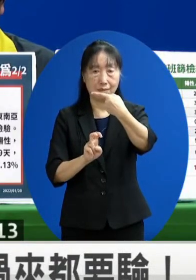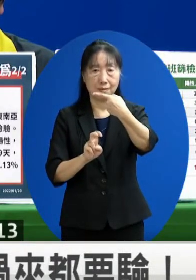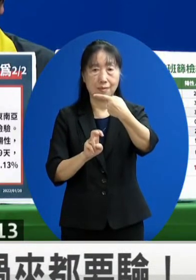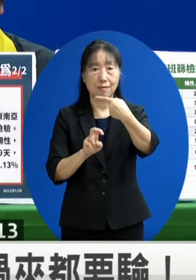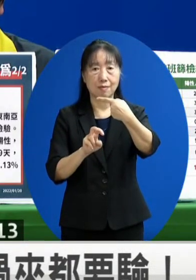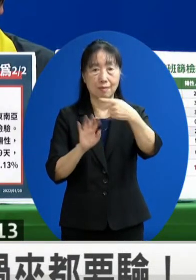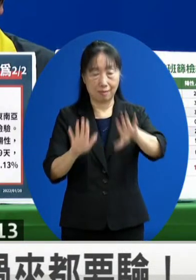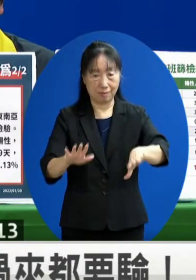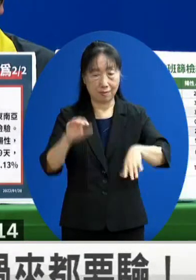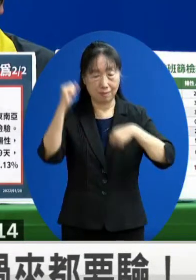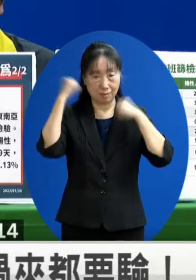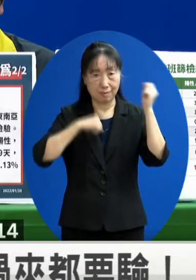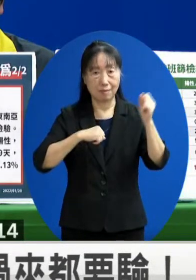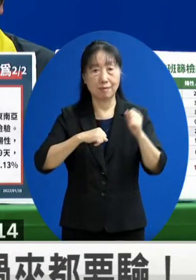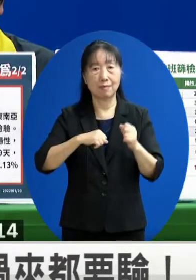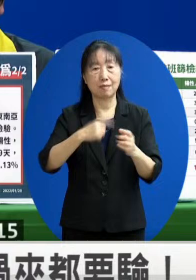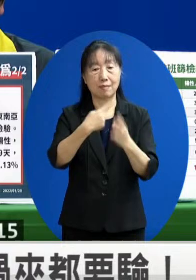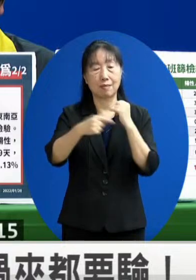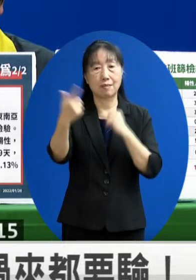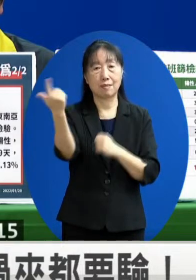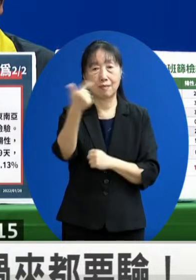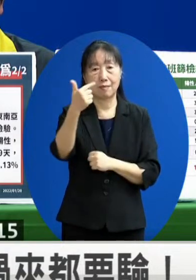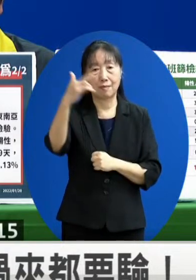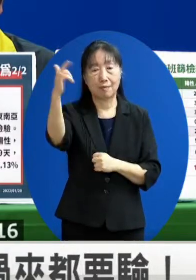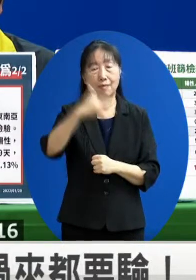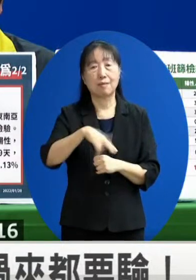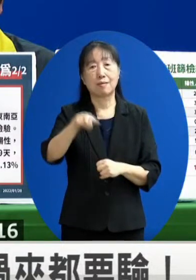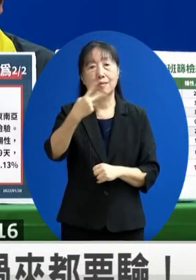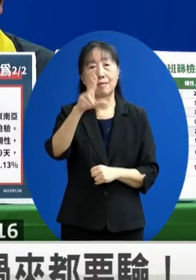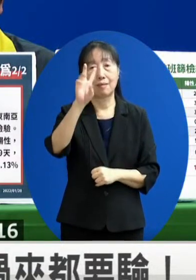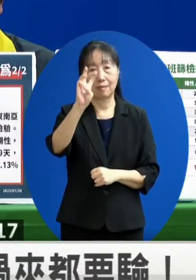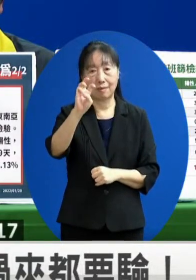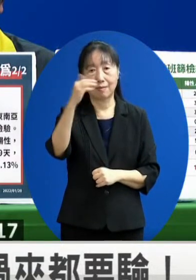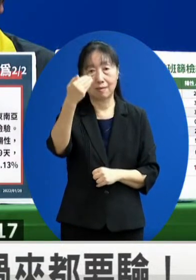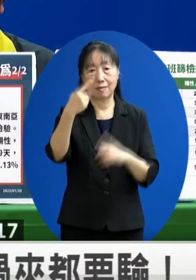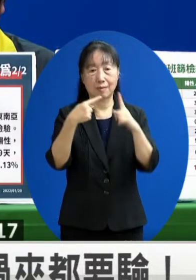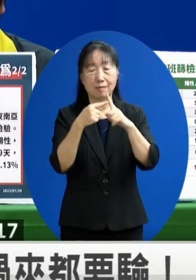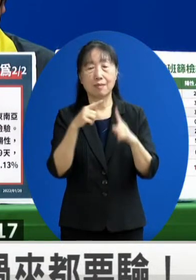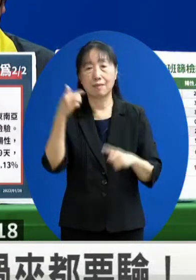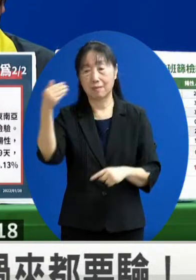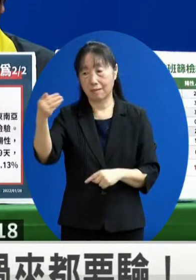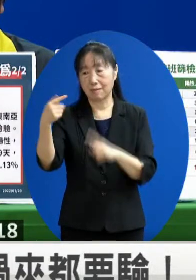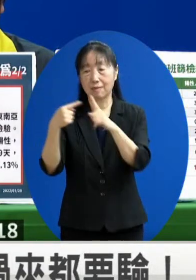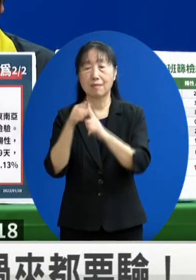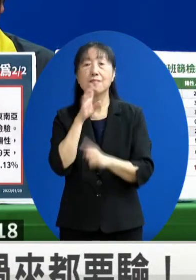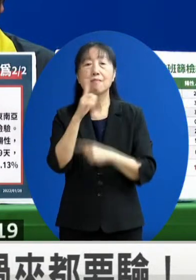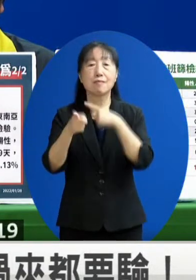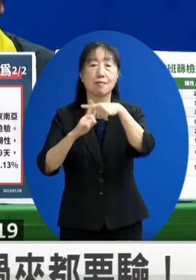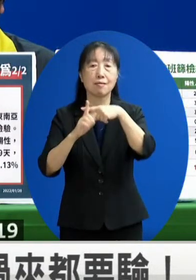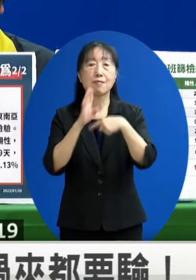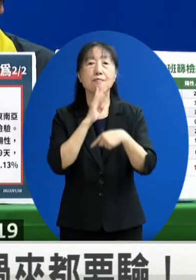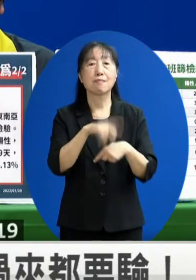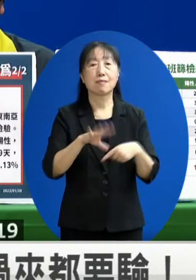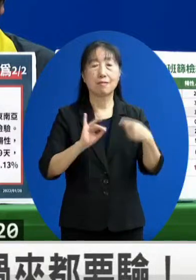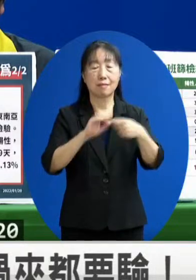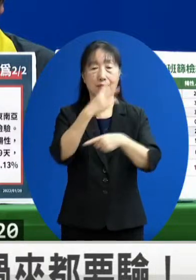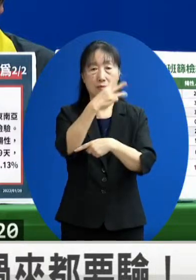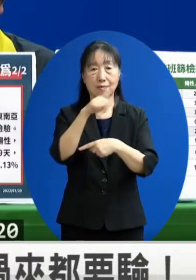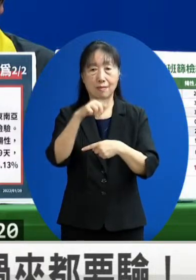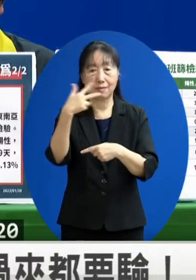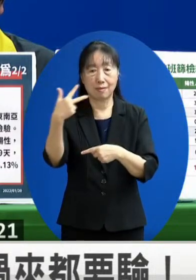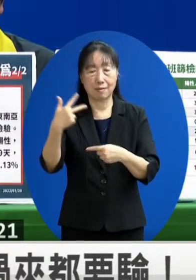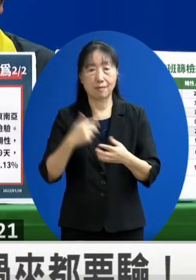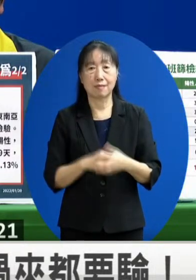行的就是今天上午执行的6班，那检验了239个人，其中有9个人阳性，阳性率是 3.77。